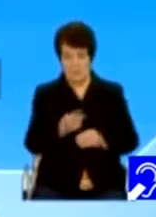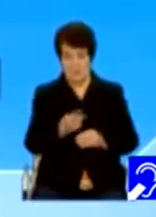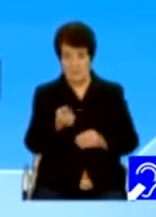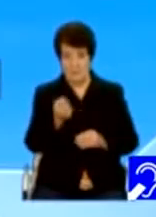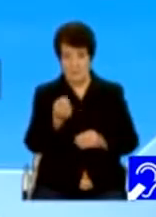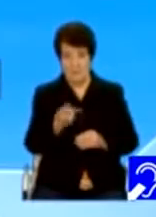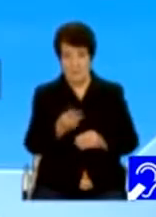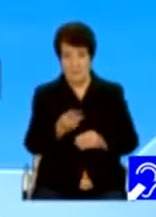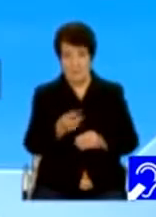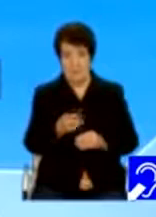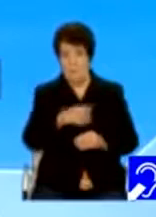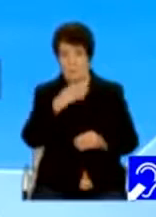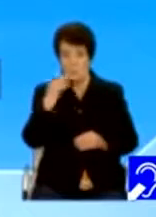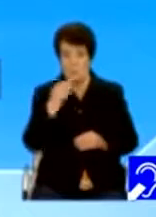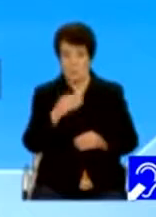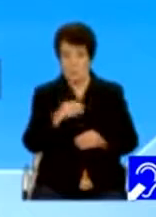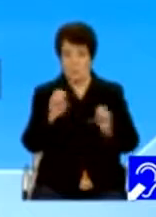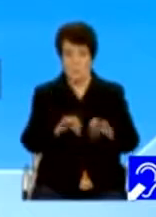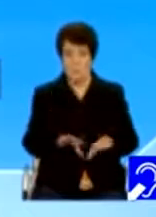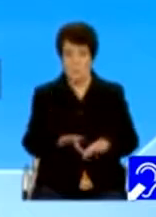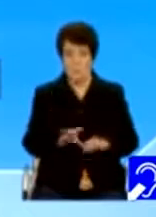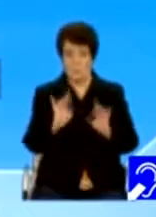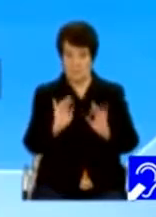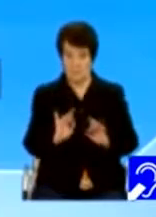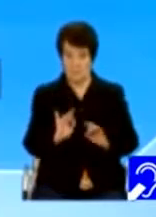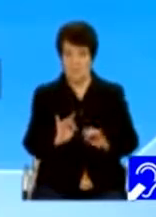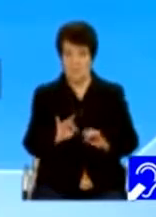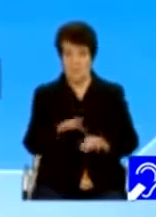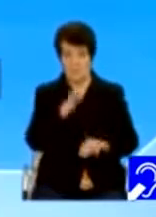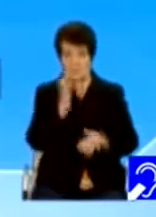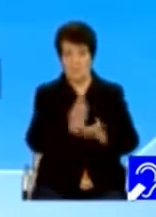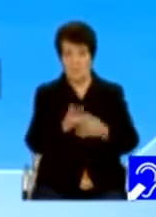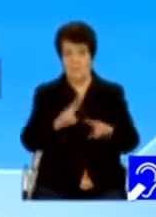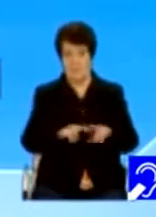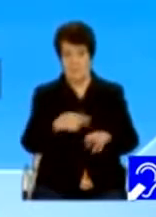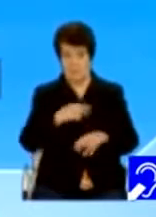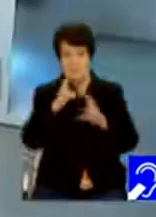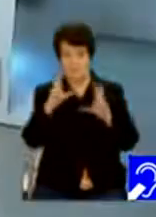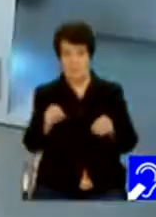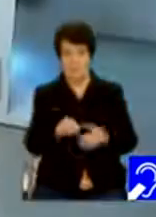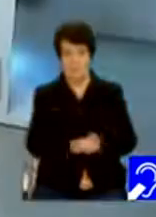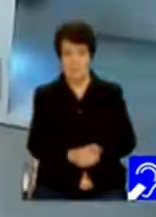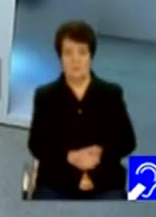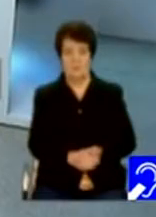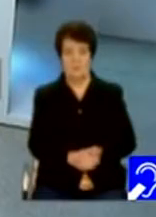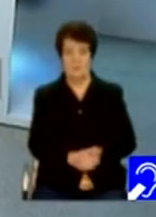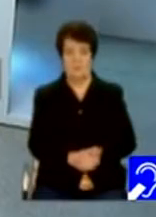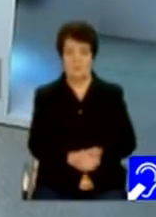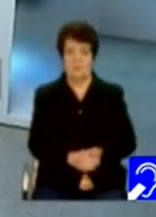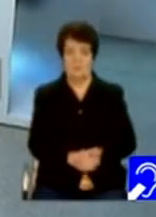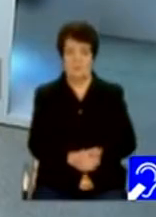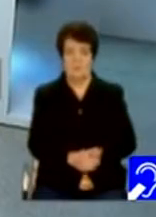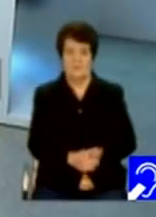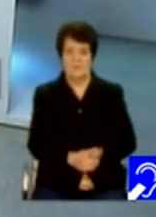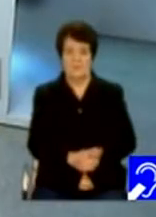vor reuși să scoală de pe scaun, să se ridice de pe scaun, dar mai mulți vor sta în rând la vamă. Asta eu vă asigur. Și dumneavoastră sunteți un bogat,